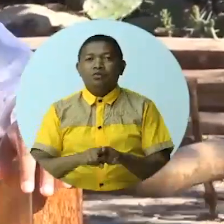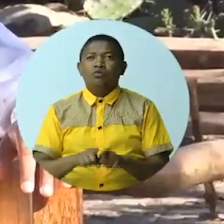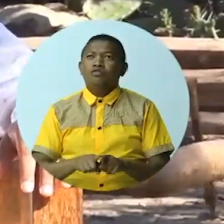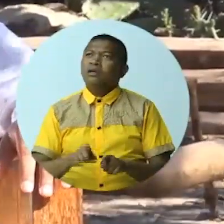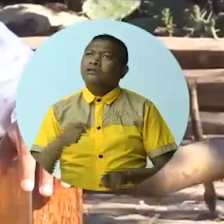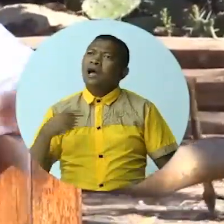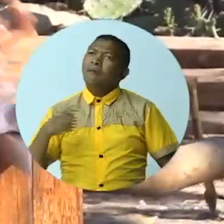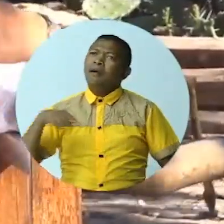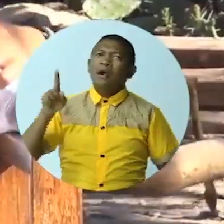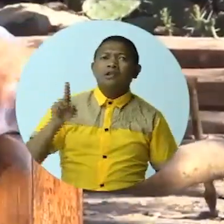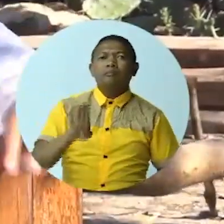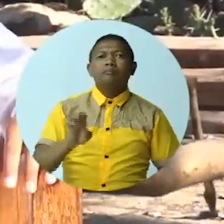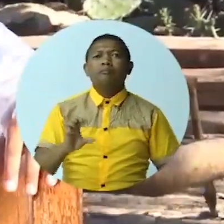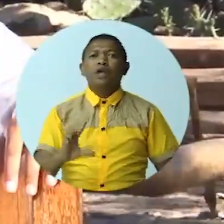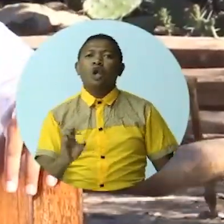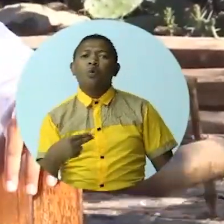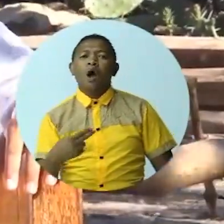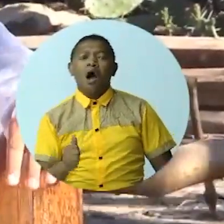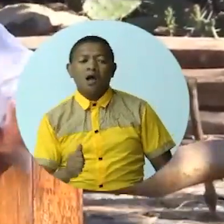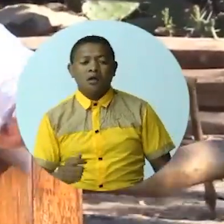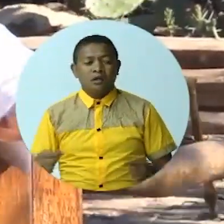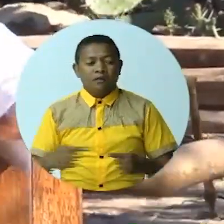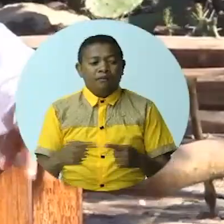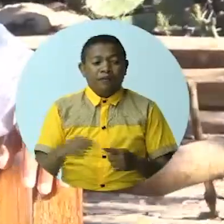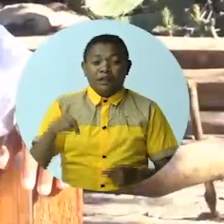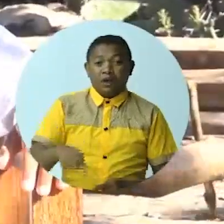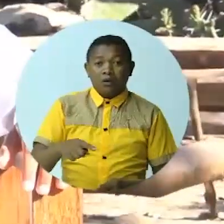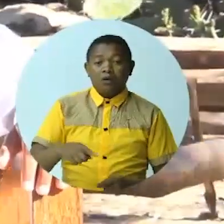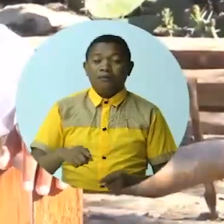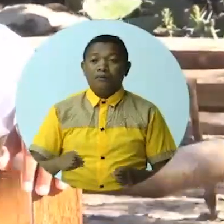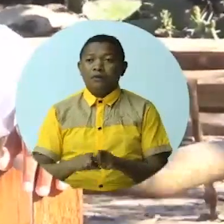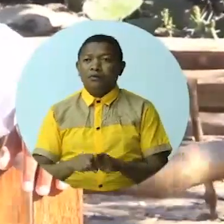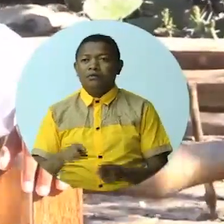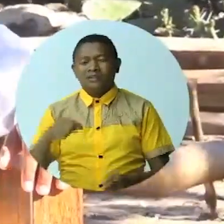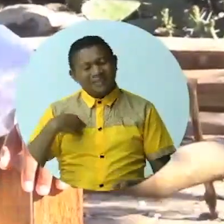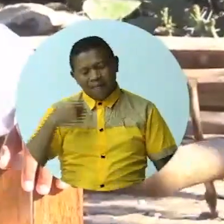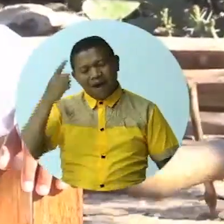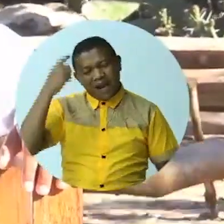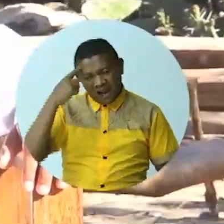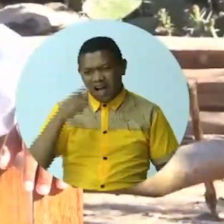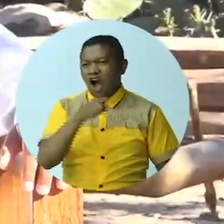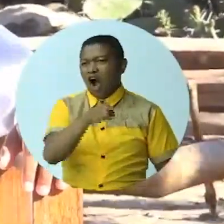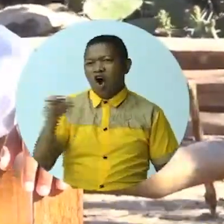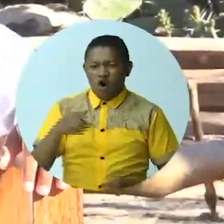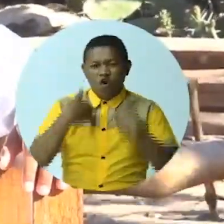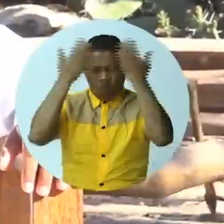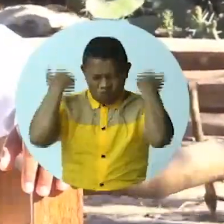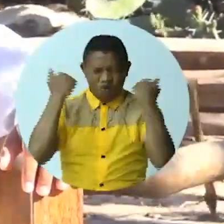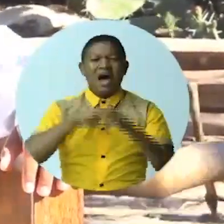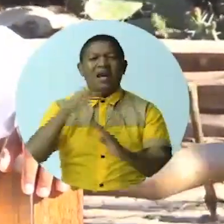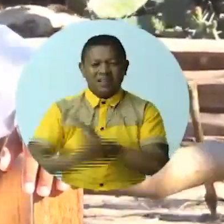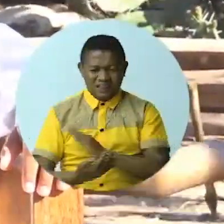tsia miandry a itia vahoaka atia atsimo ity.